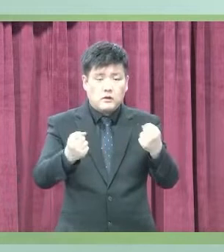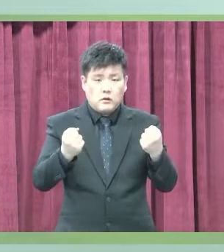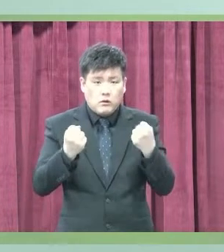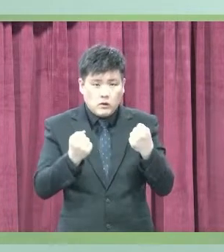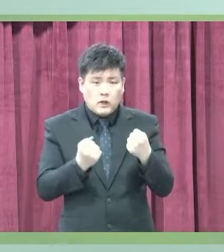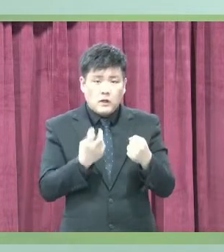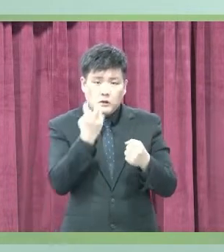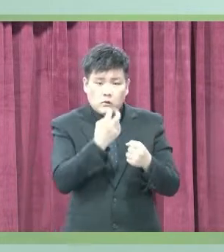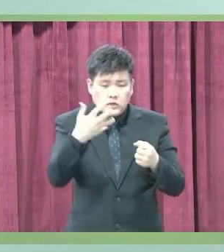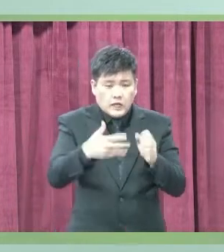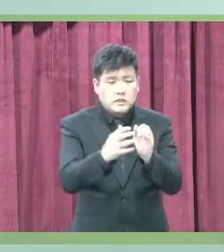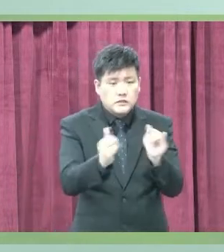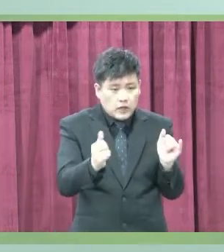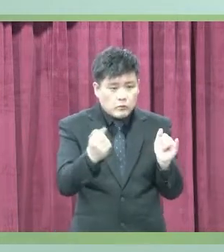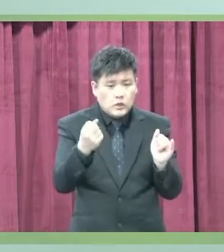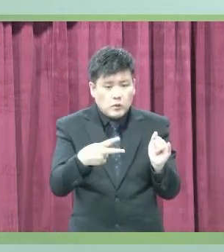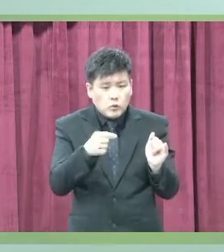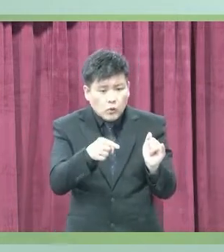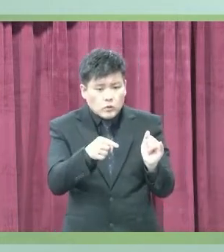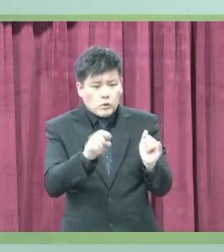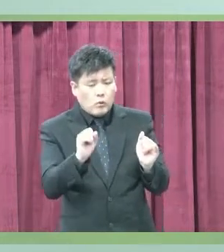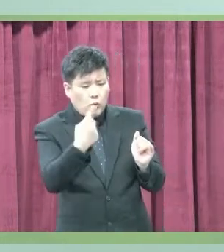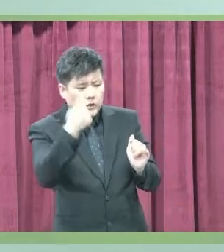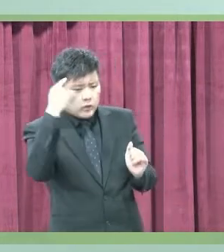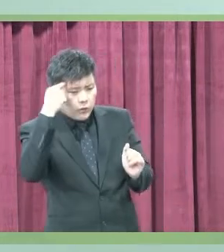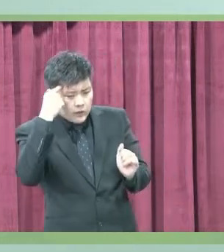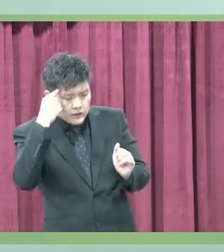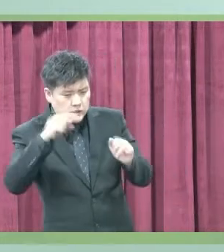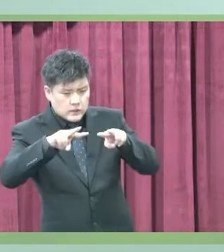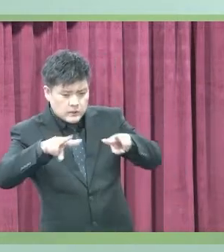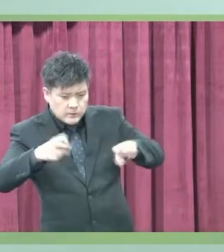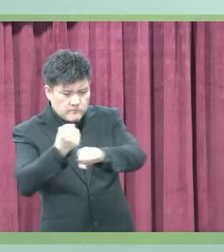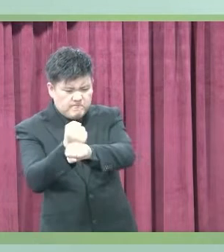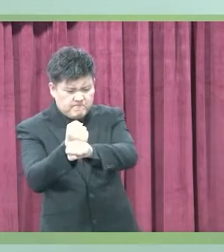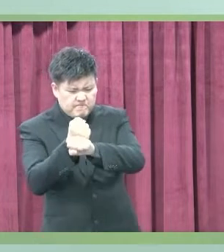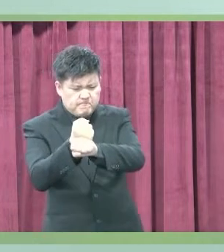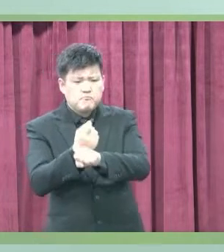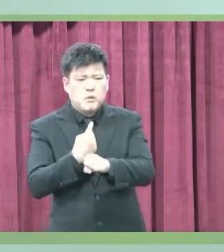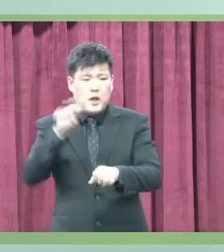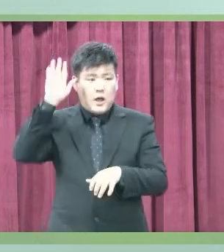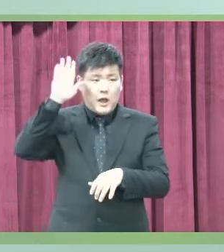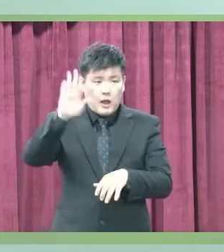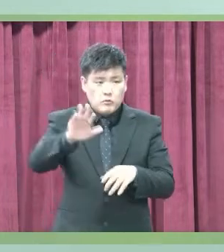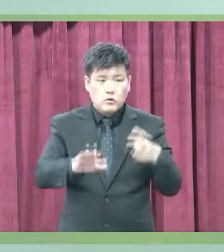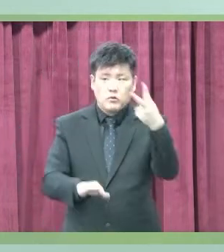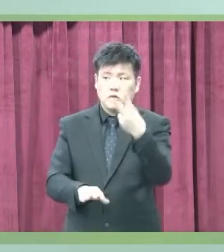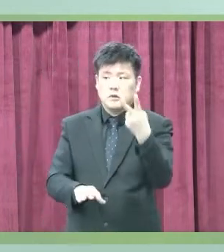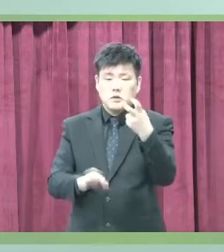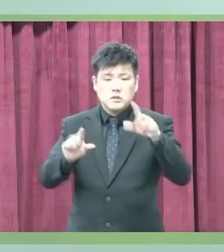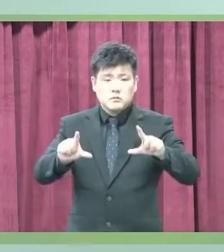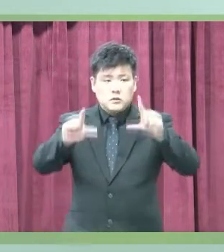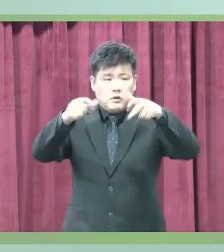장애인 건강검진 수검에 영향을 미치는 요인을 추가적으로 분석을 하였습니다. 향후에는 2020년 장애인